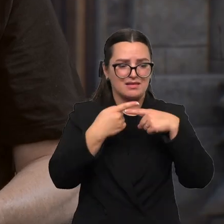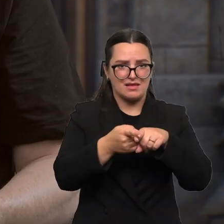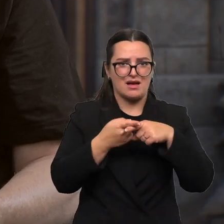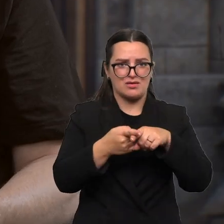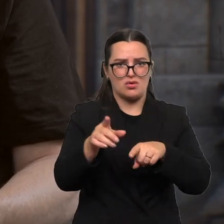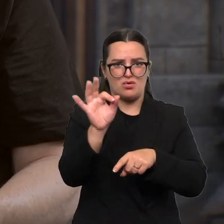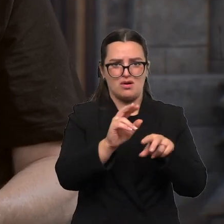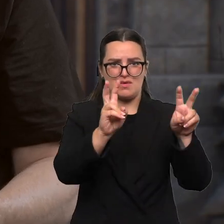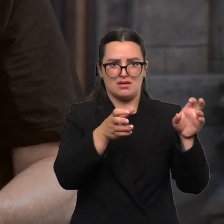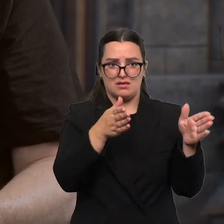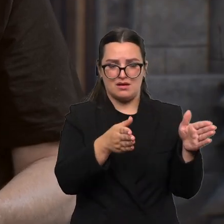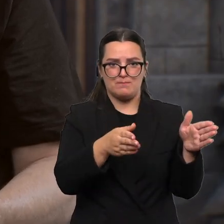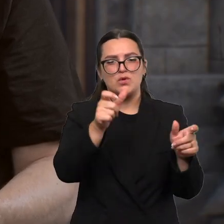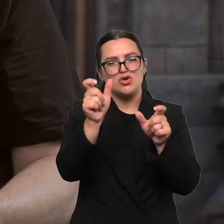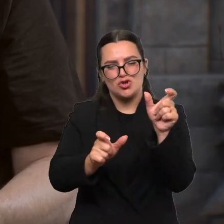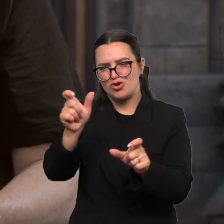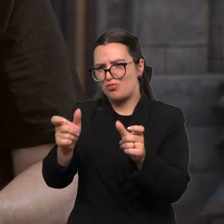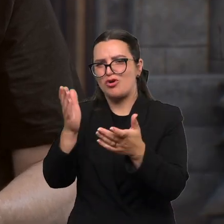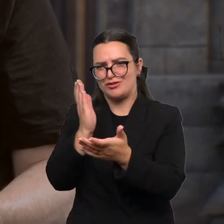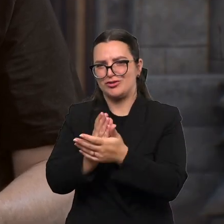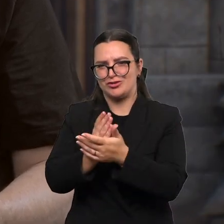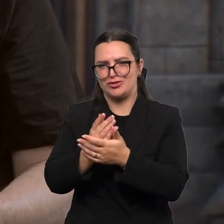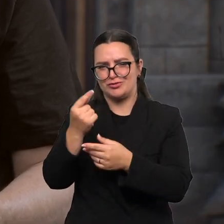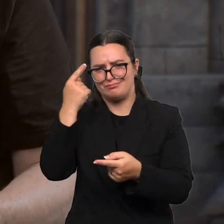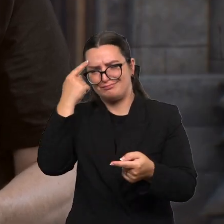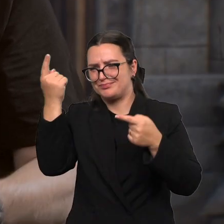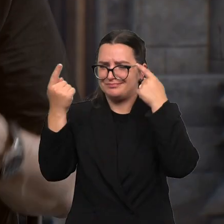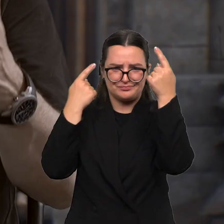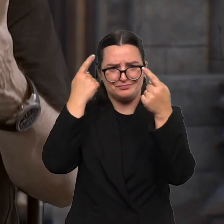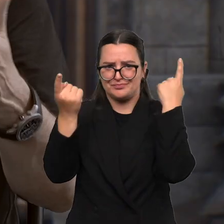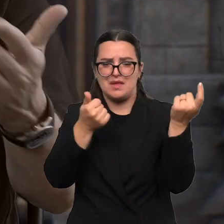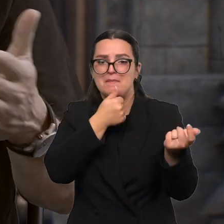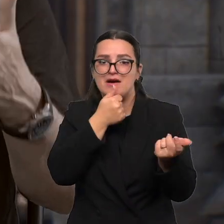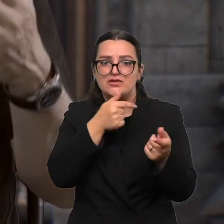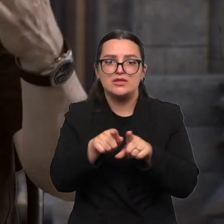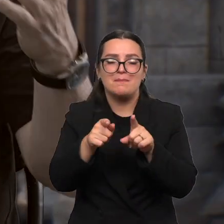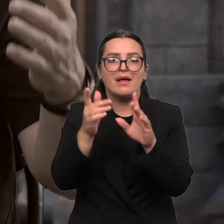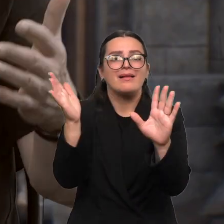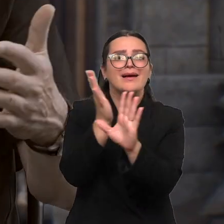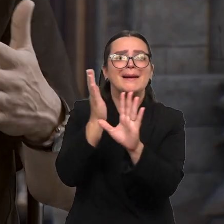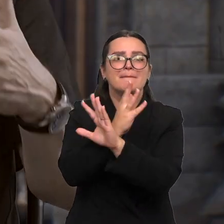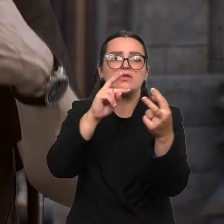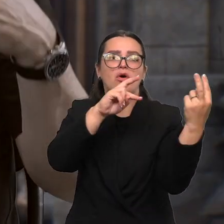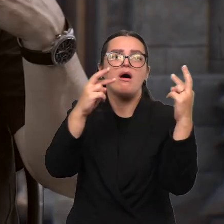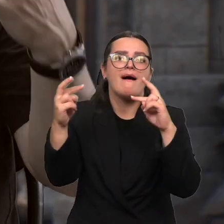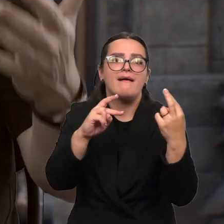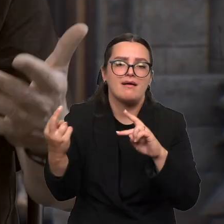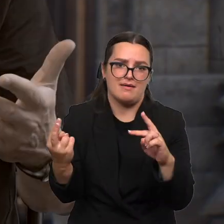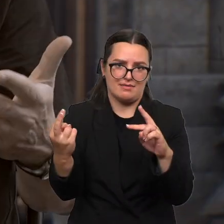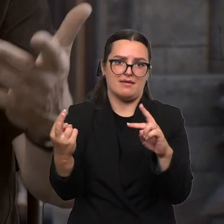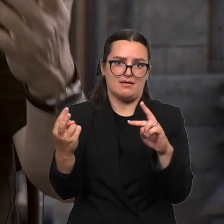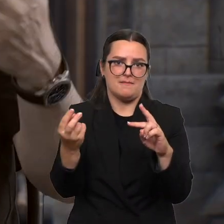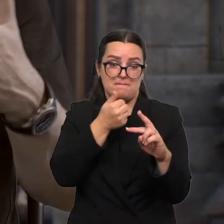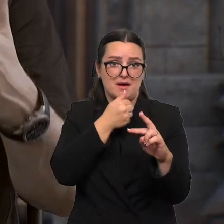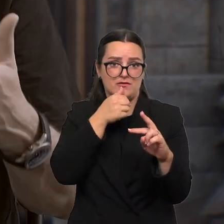vėlgi, technologiškai žmonės yra išradingi ir, tarkim, klimato kaita, kuris toks yra lėtas kataklizmas arba